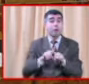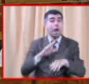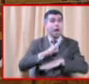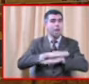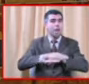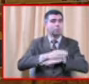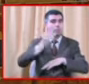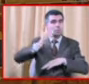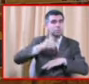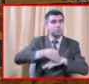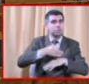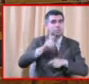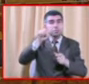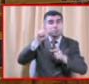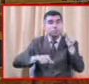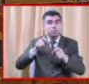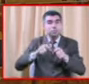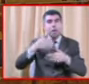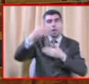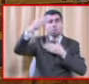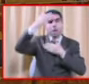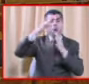التعبير لا تعني التسيب في الإشهار.